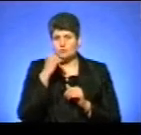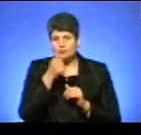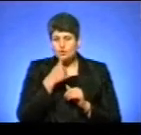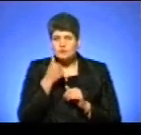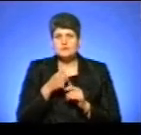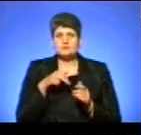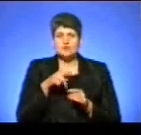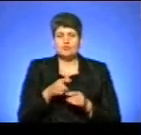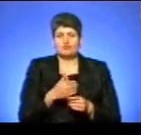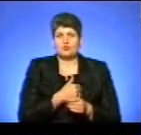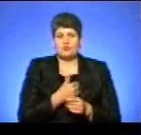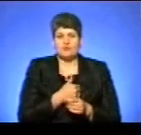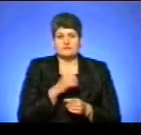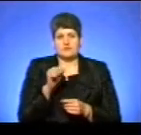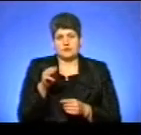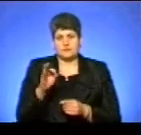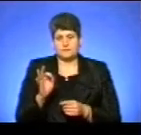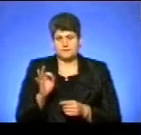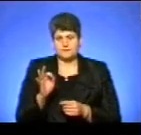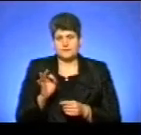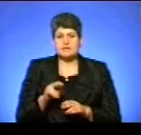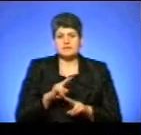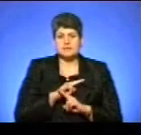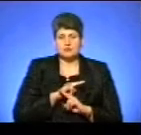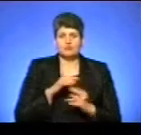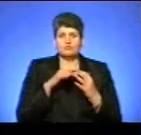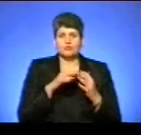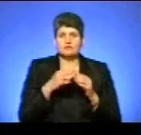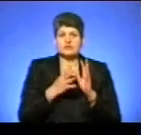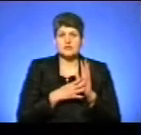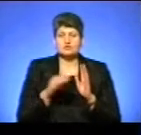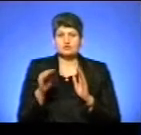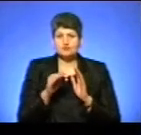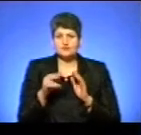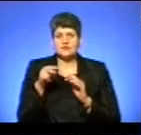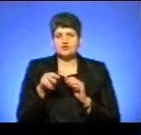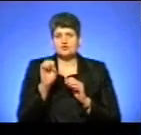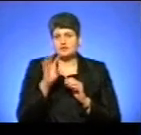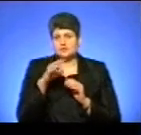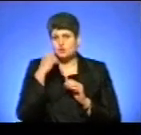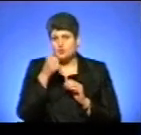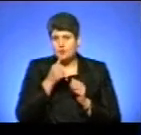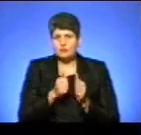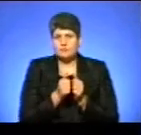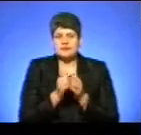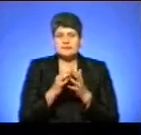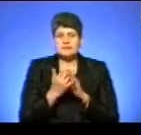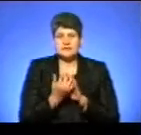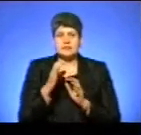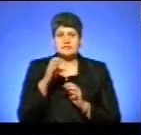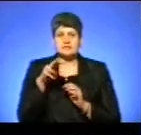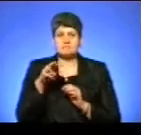році пішов добровольцем в АТО. Загинув у бою 19 жовтня 2014 року поблизу села